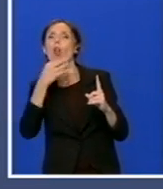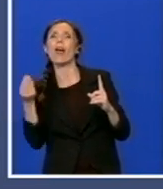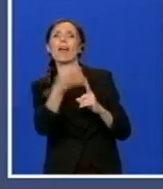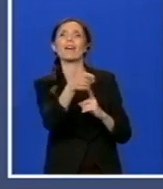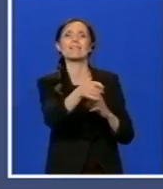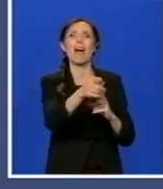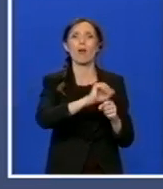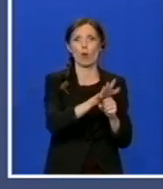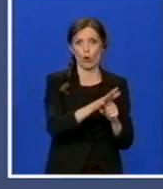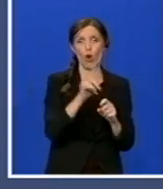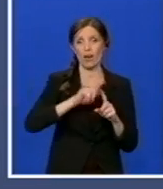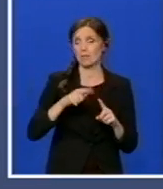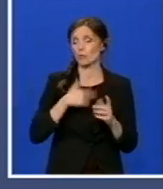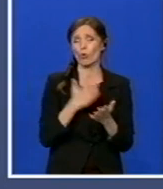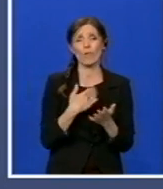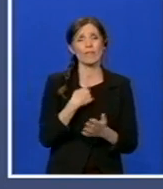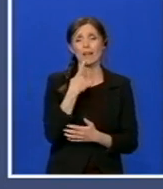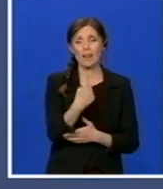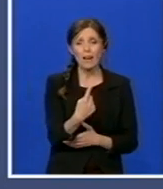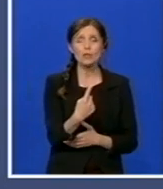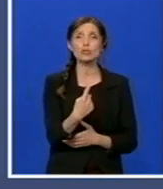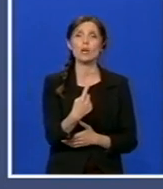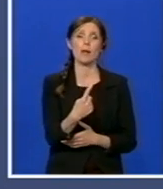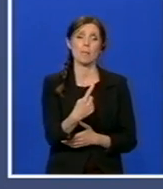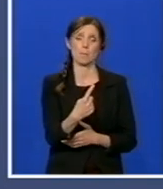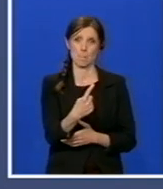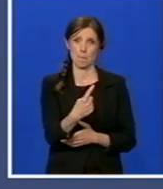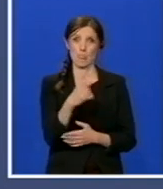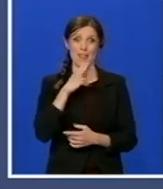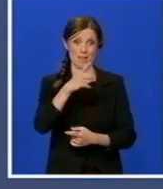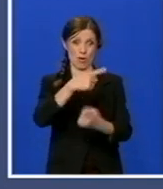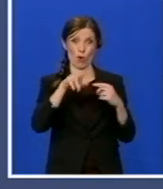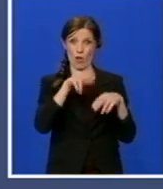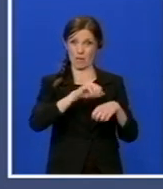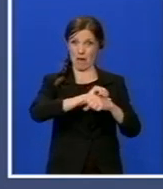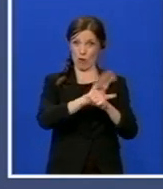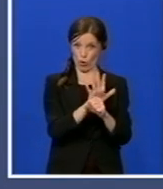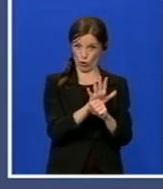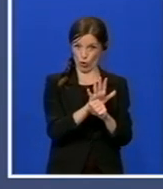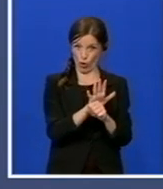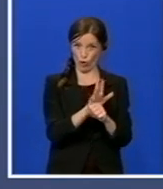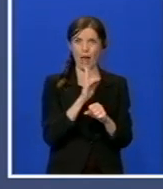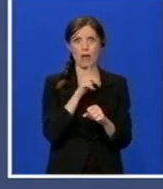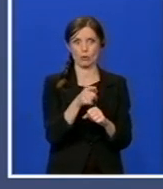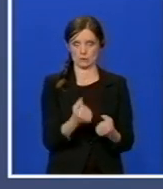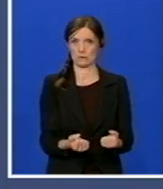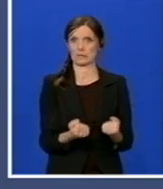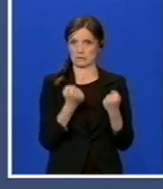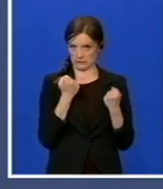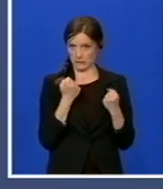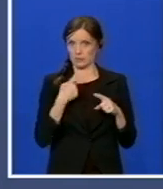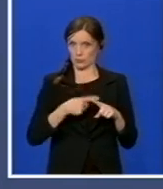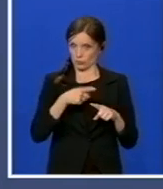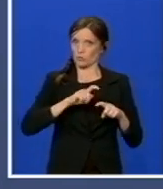je lečenje COVID-19 pozitivnih pacijenata sa teškom kliničkom slikom i komplikacijama